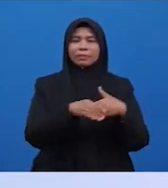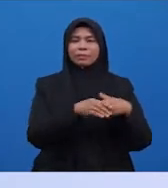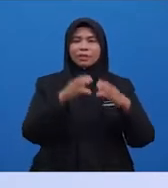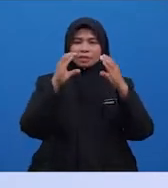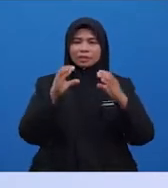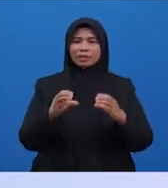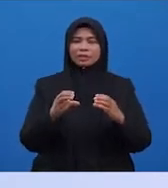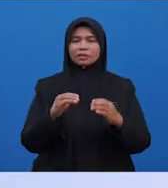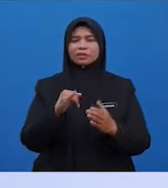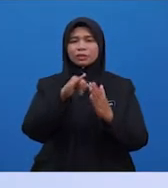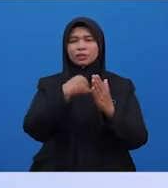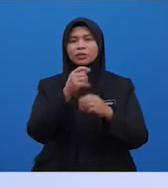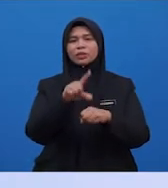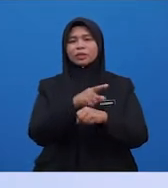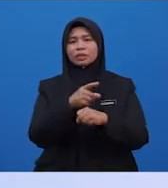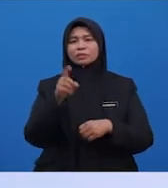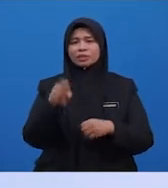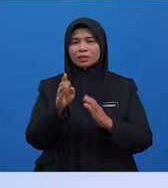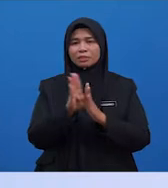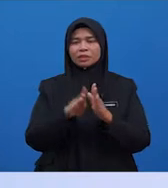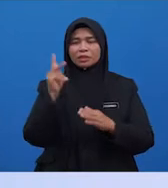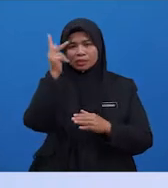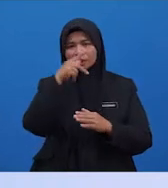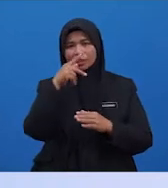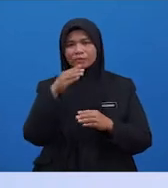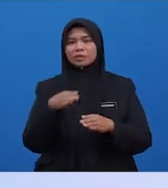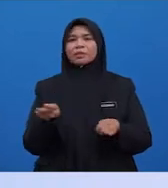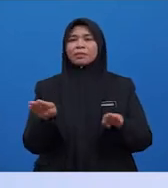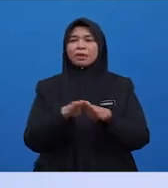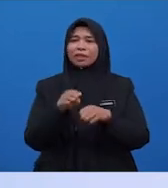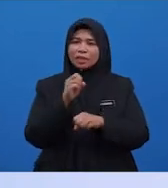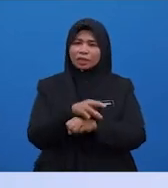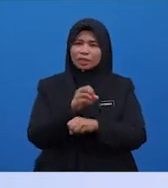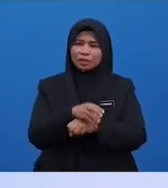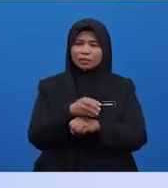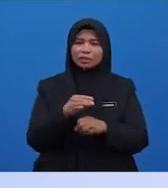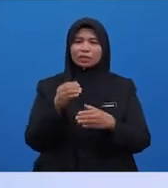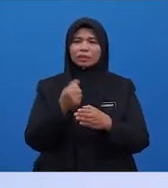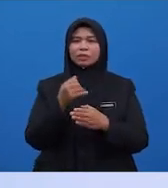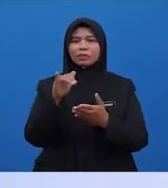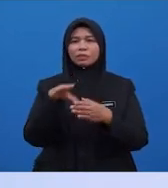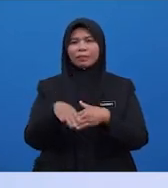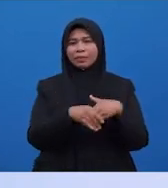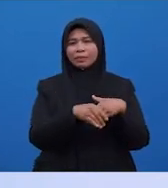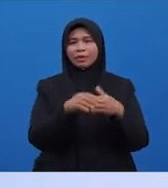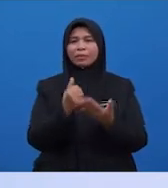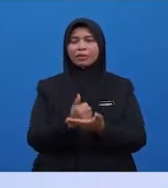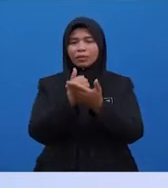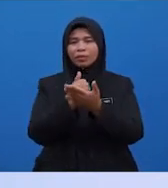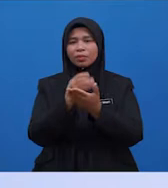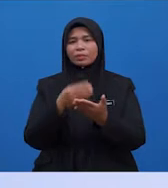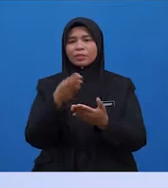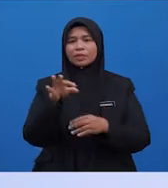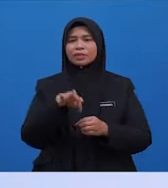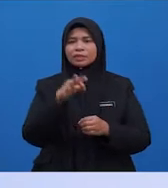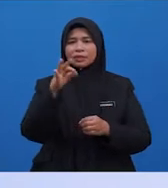Pembimbing cara. Jurulatih haruslah bersikap sebagai kaunselor, iaitu membimbing, menolong, memberi